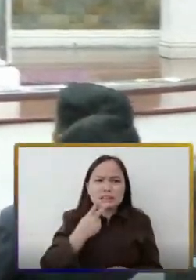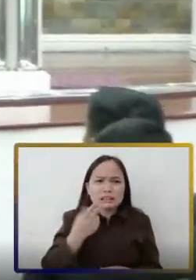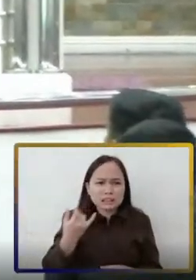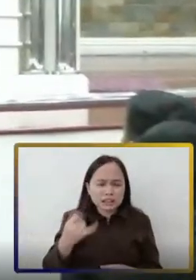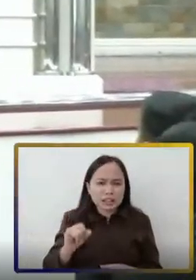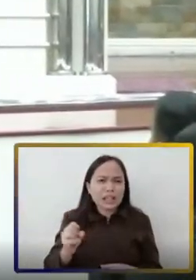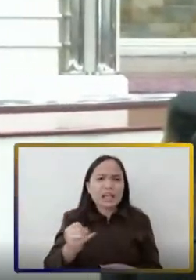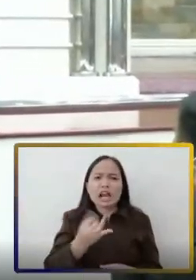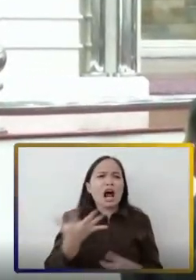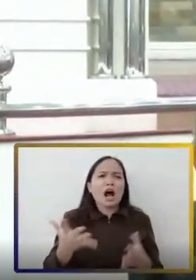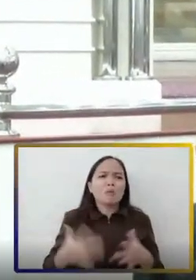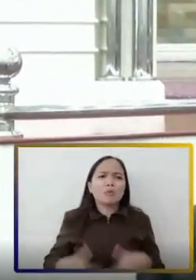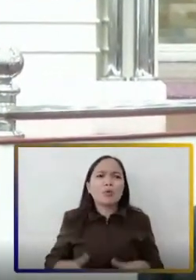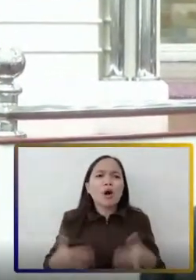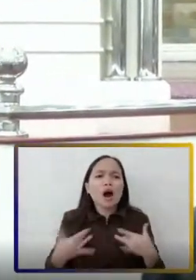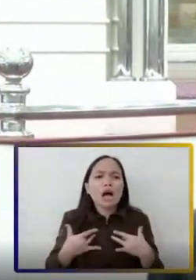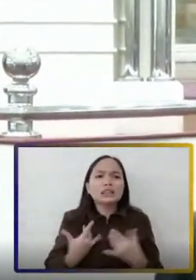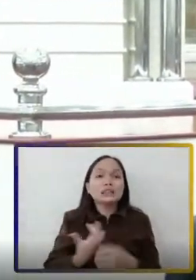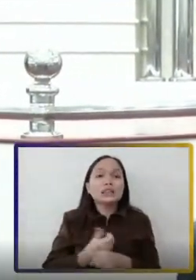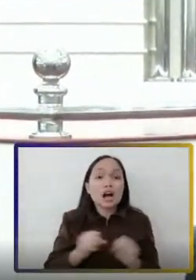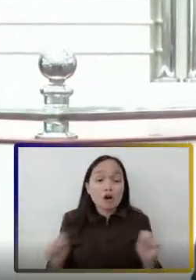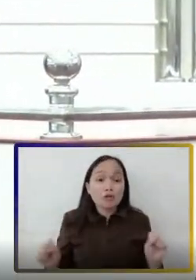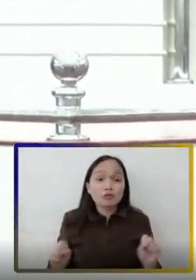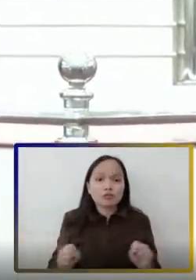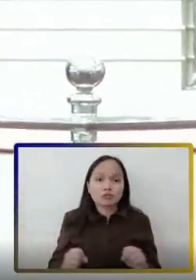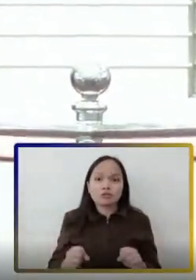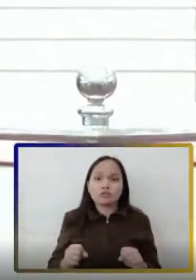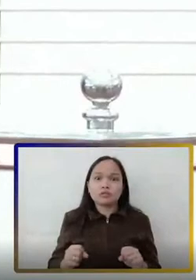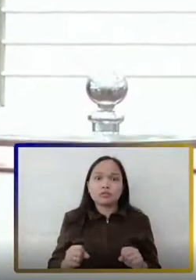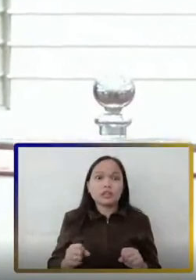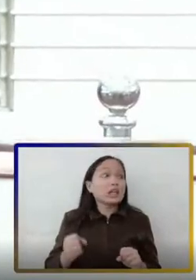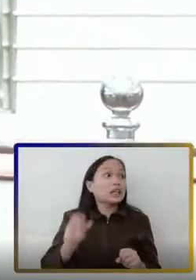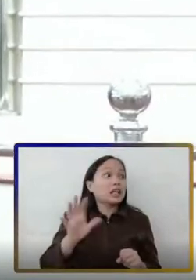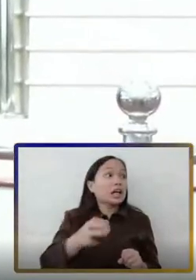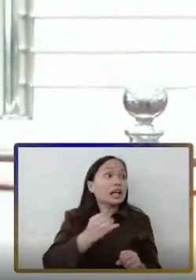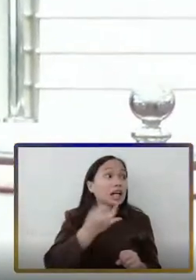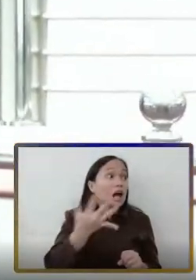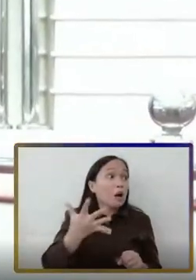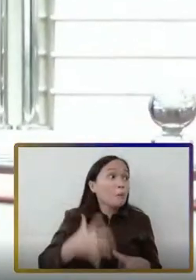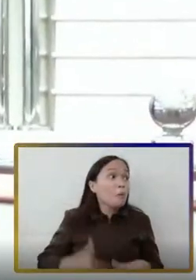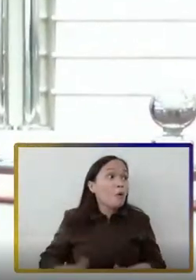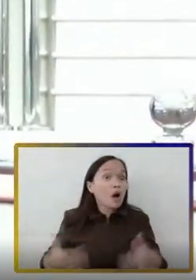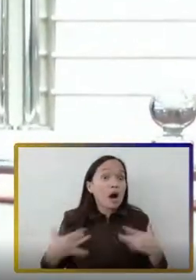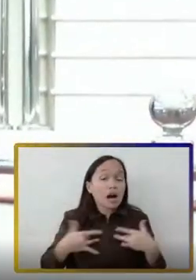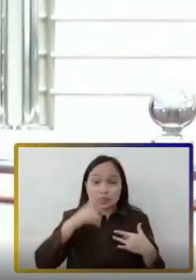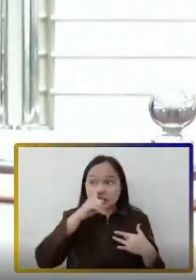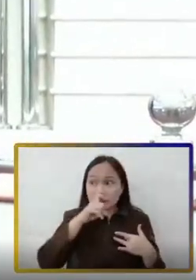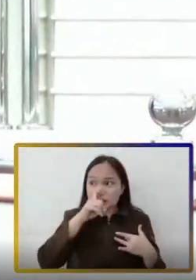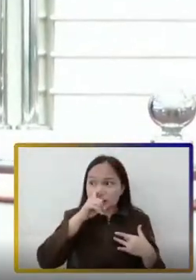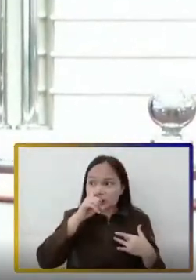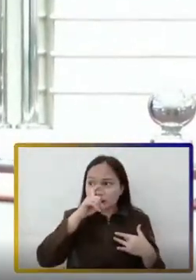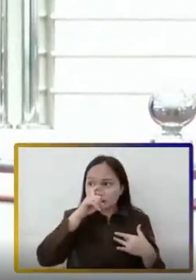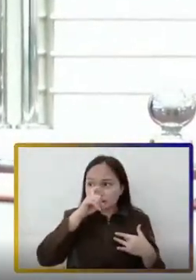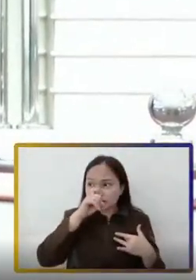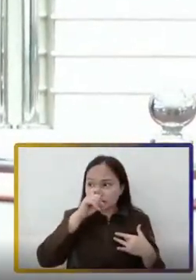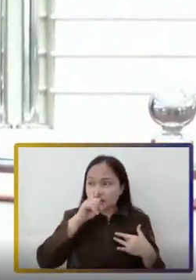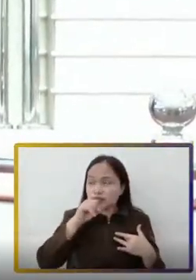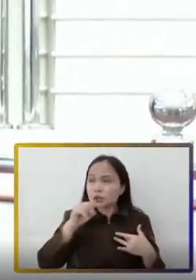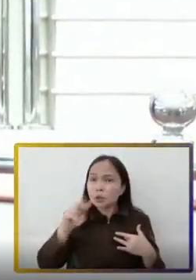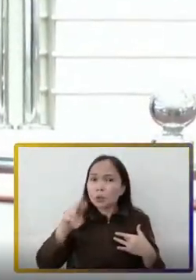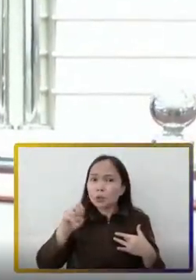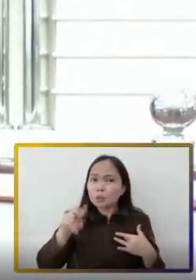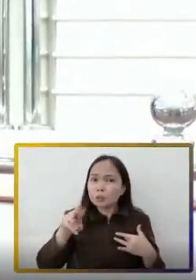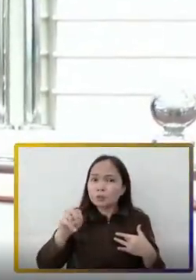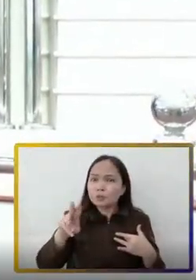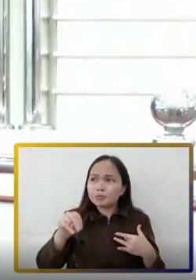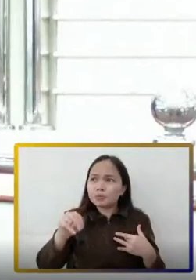Ilang buhay ang nasalba nung bata na yon? Ilang taon lang ho yun? I think 12 years old. 12